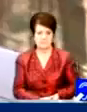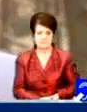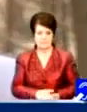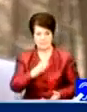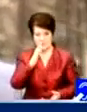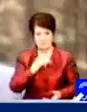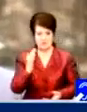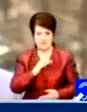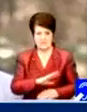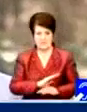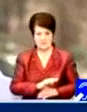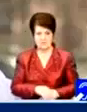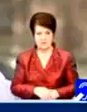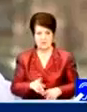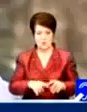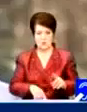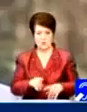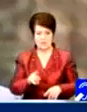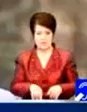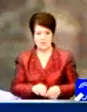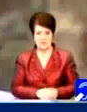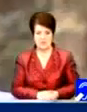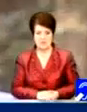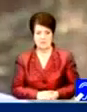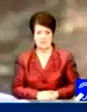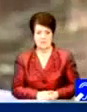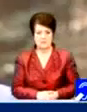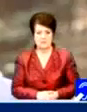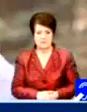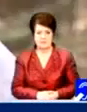Părinții au murit, rudele și